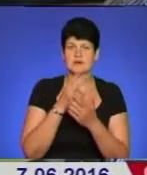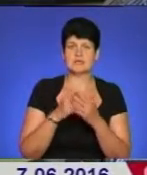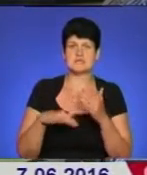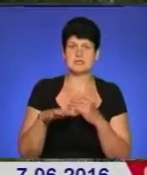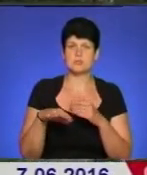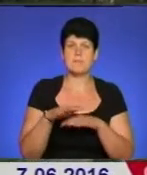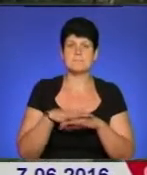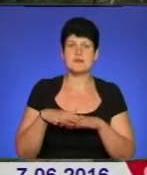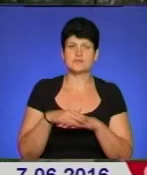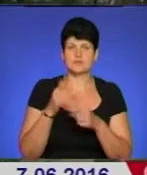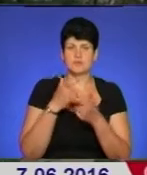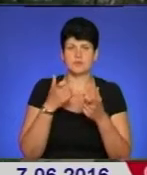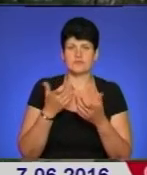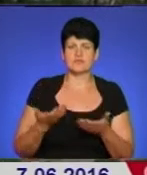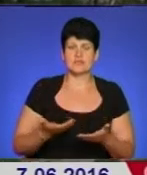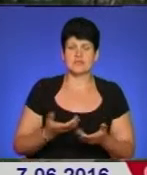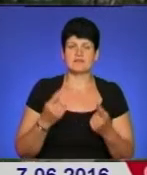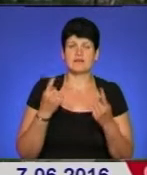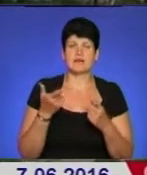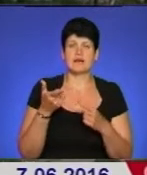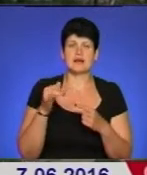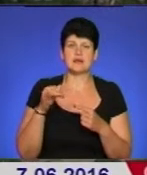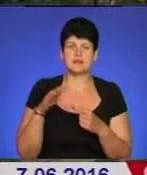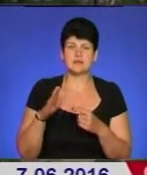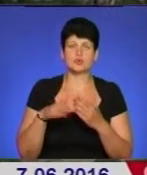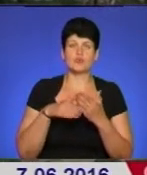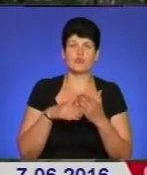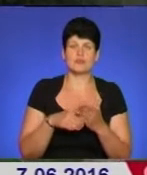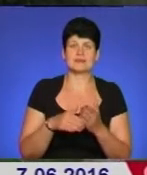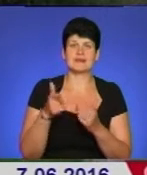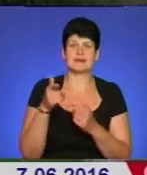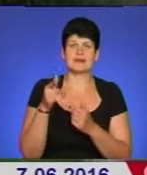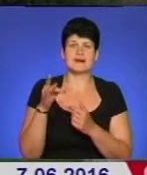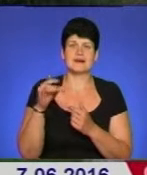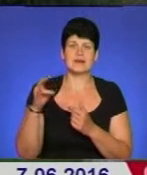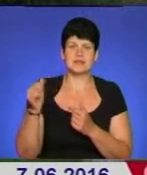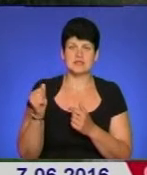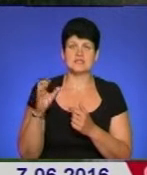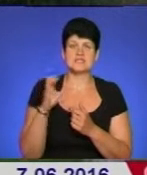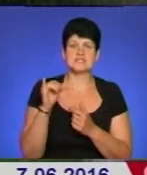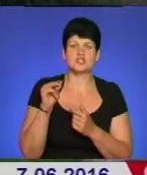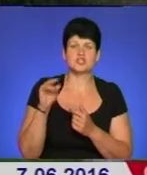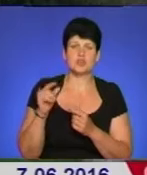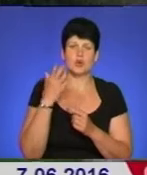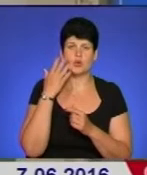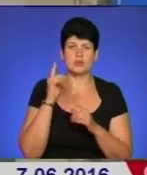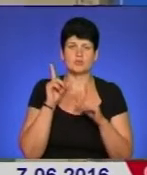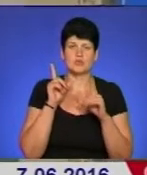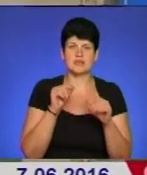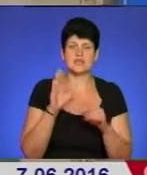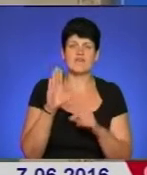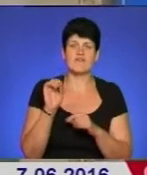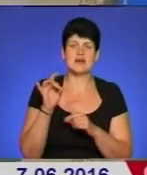масової інформації. Жителі Великих Гаїв вирішили, що допомагатимуть Гранітному і Великій Ігнатівці ще у січні, коли поїхали туди з вертепом